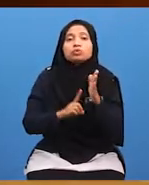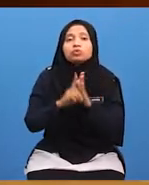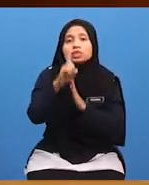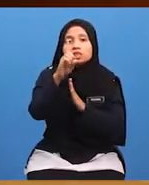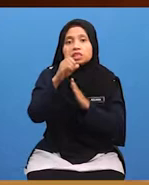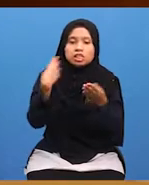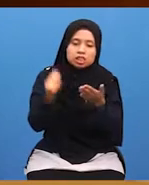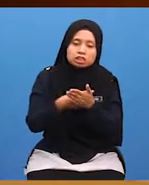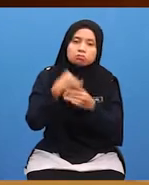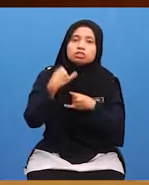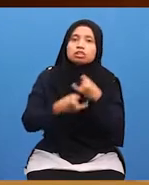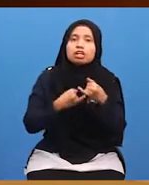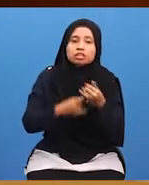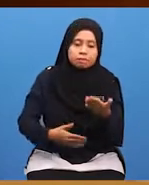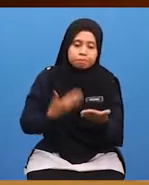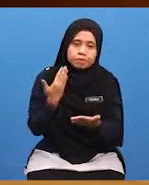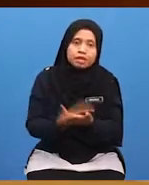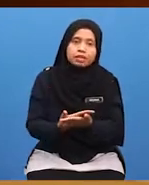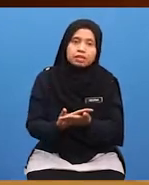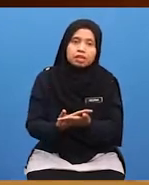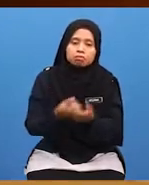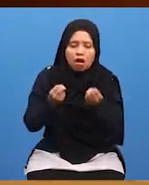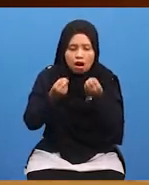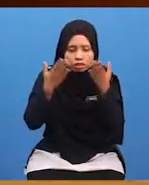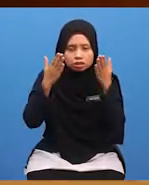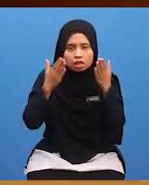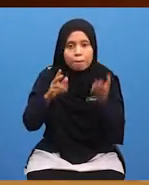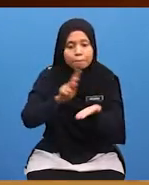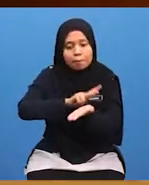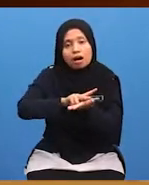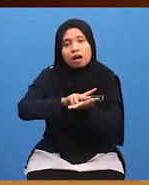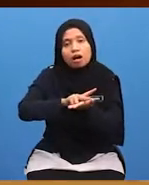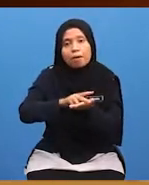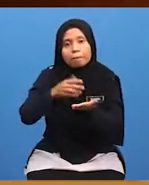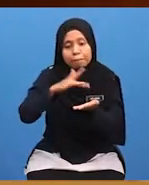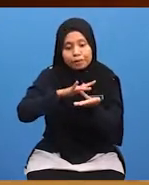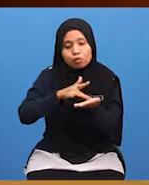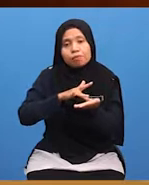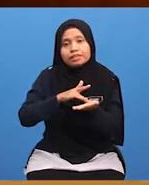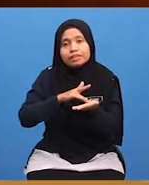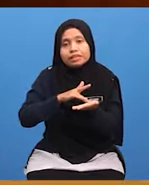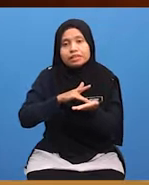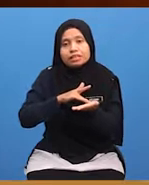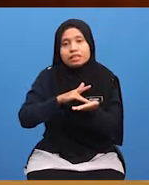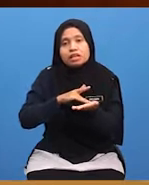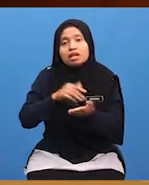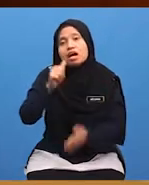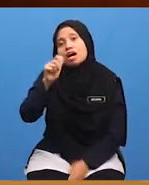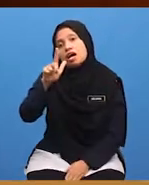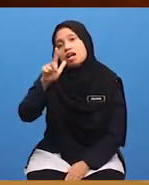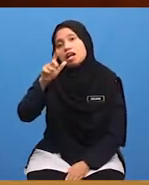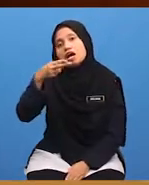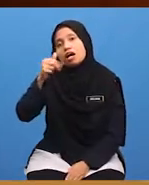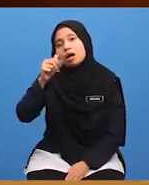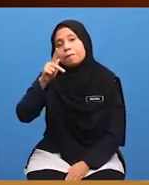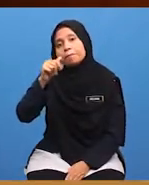hingga berjaya melahirkan ramai pakar perubatan seperti Al-Hakam bin Abi Al-Hakam